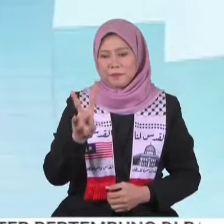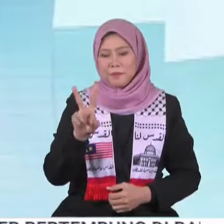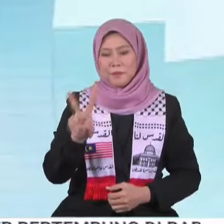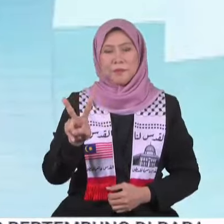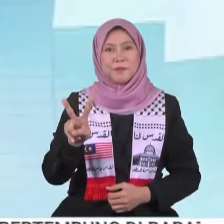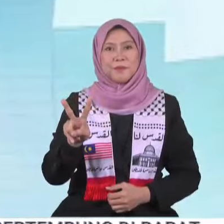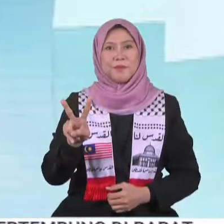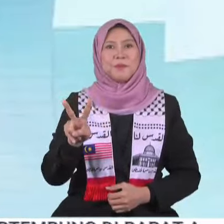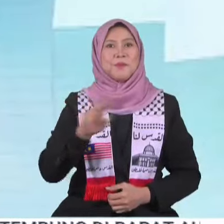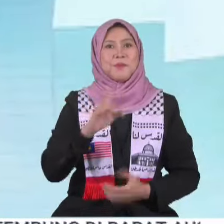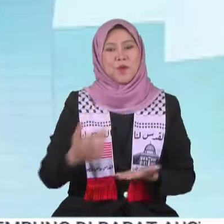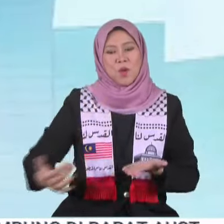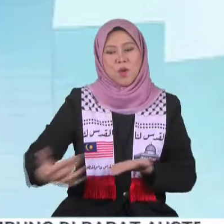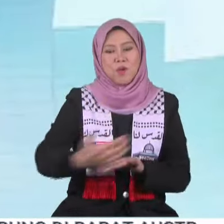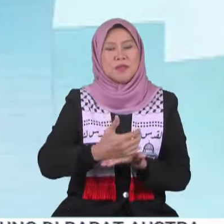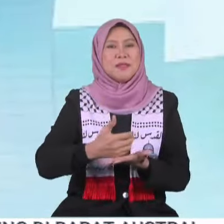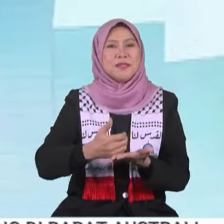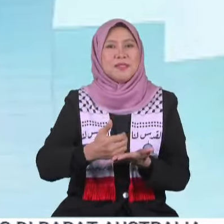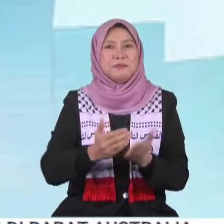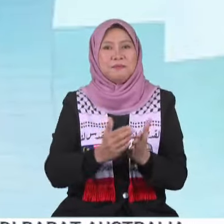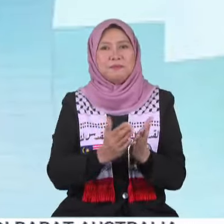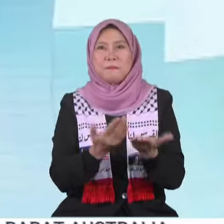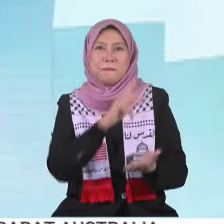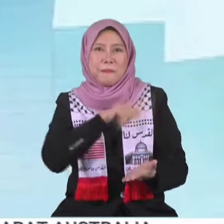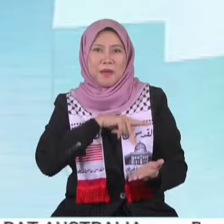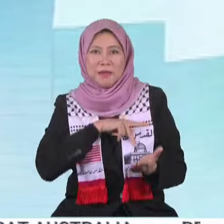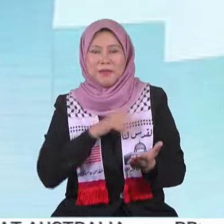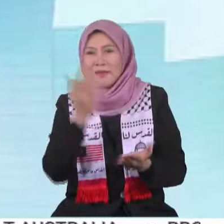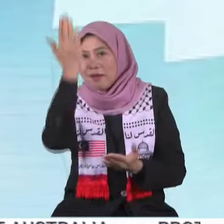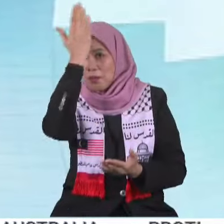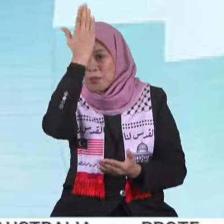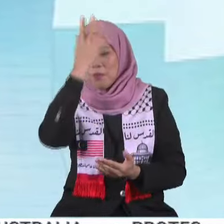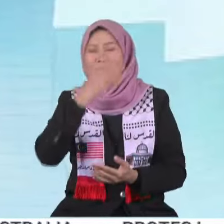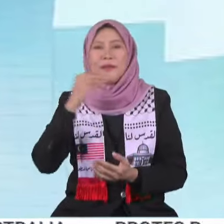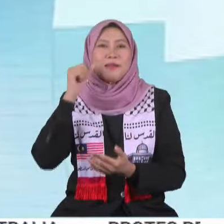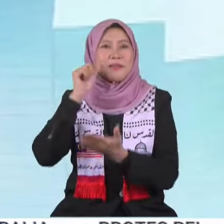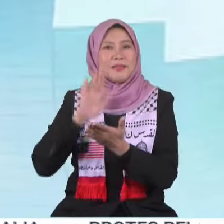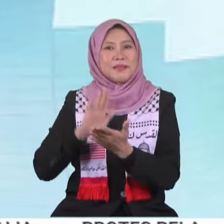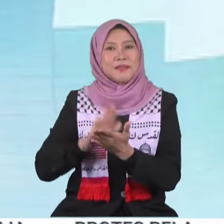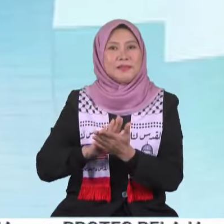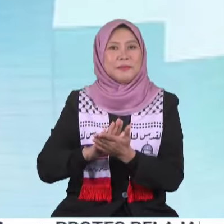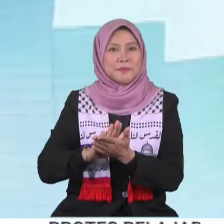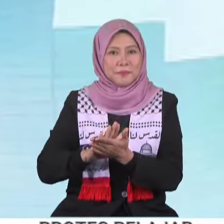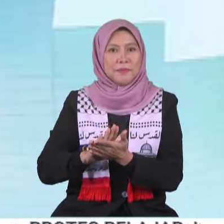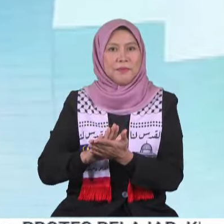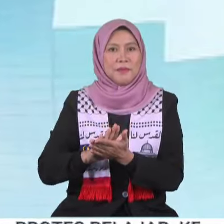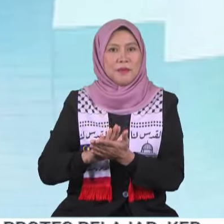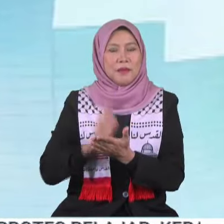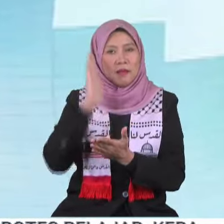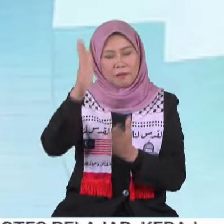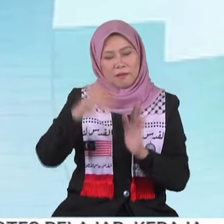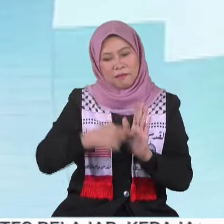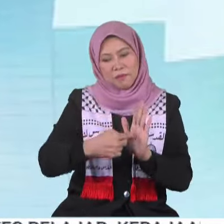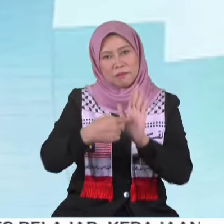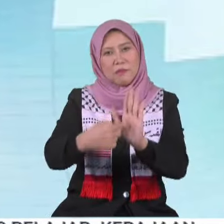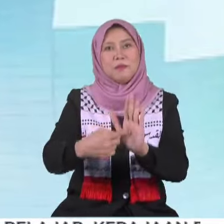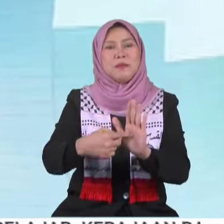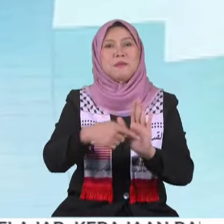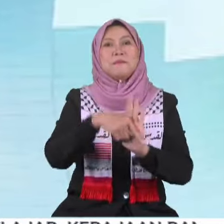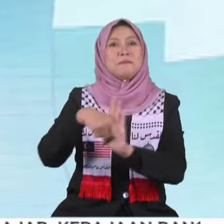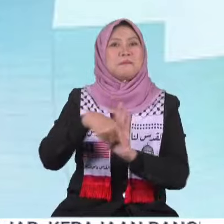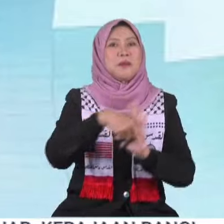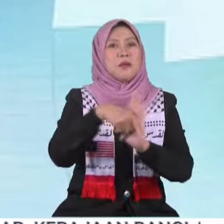272 koleksi peribadi yang di-Pertuan Agong Sultan Ibrahim dan Raja Permaisuri Agong Raja Zari Sofia bakal dipamerkan pada